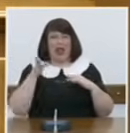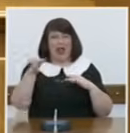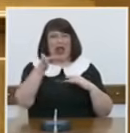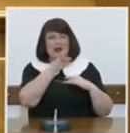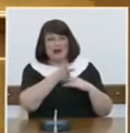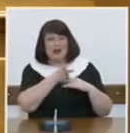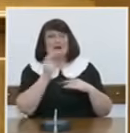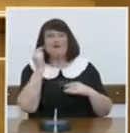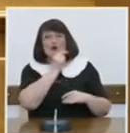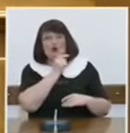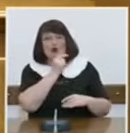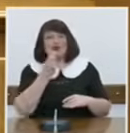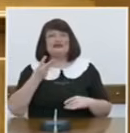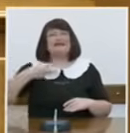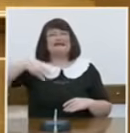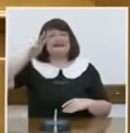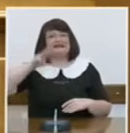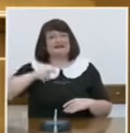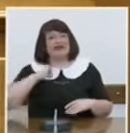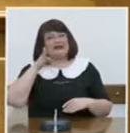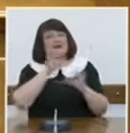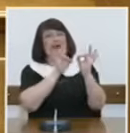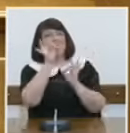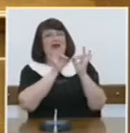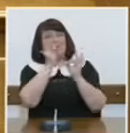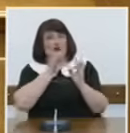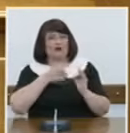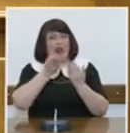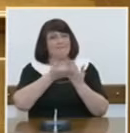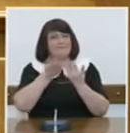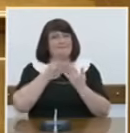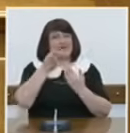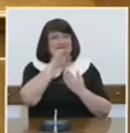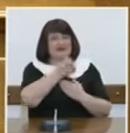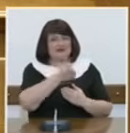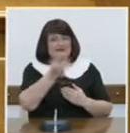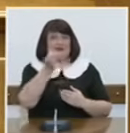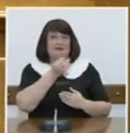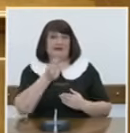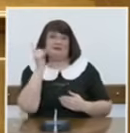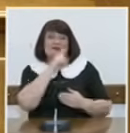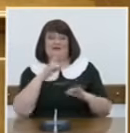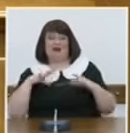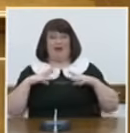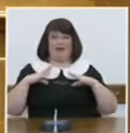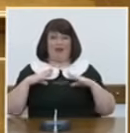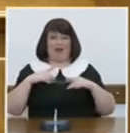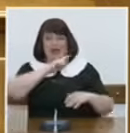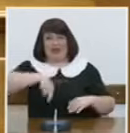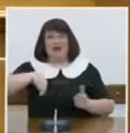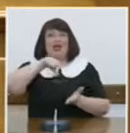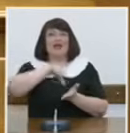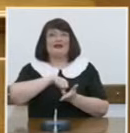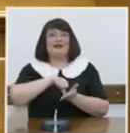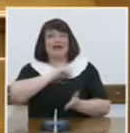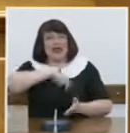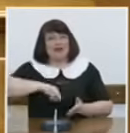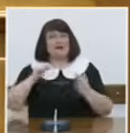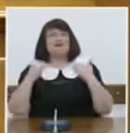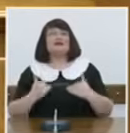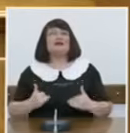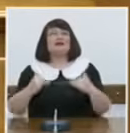ημερών. Πήγε στη Μακεδονία, έκανε περιοδία, έκανε το ψευτονταΗ, γύρισε στην Αθήνα, ήρθε στη Βουλή και είπε